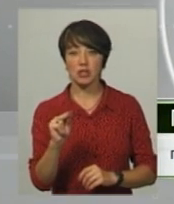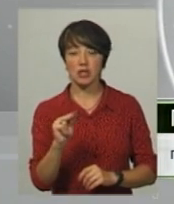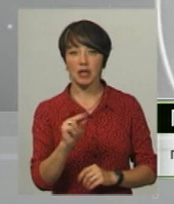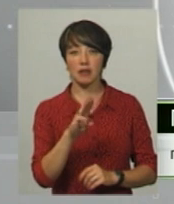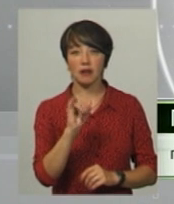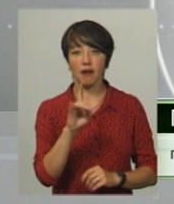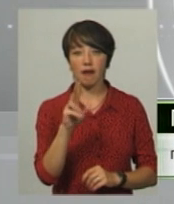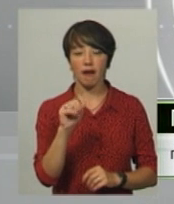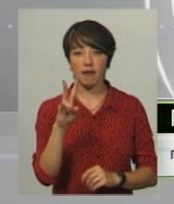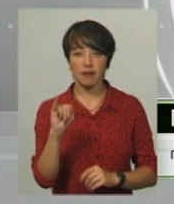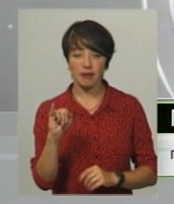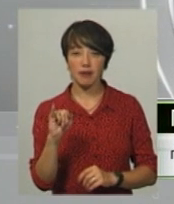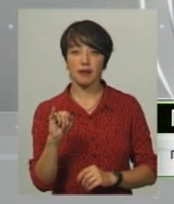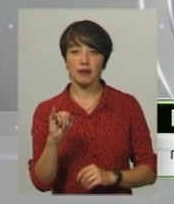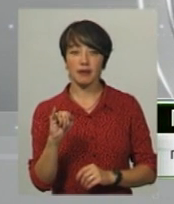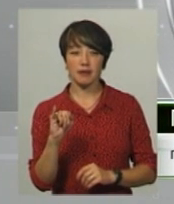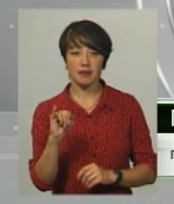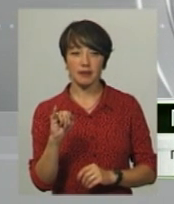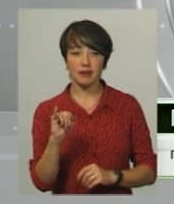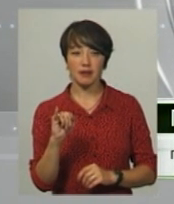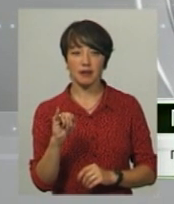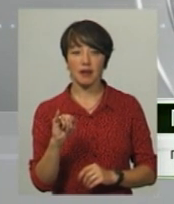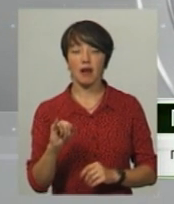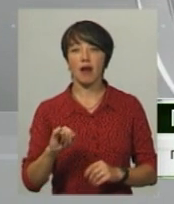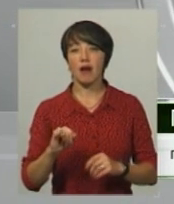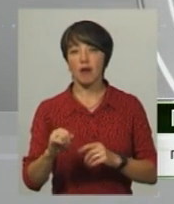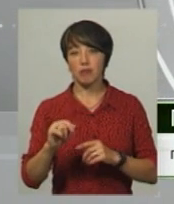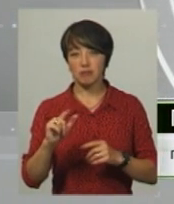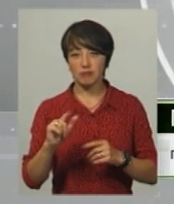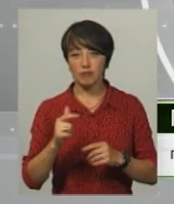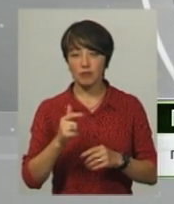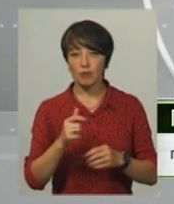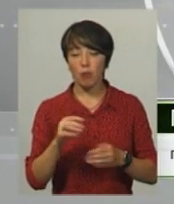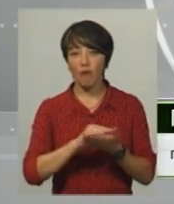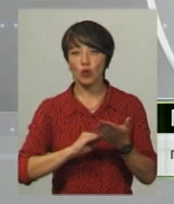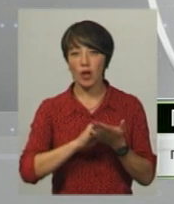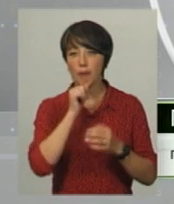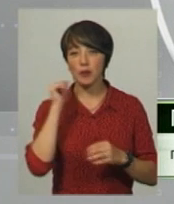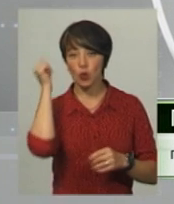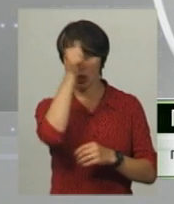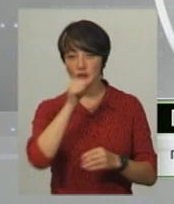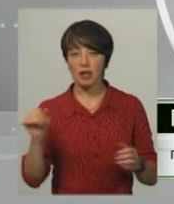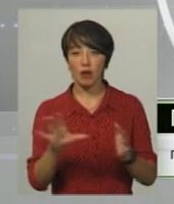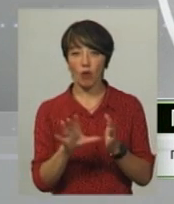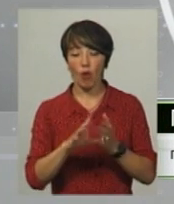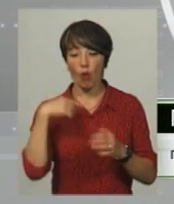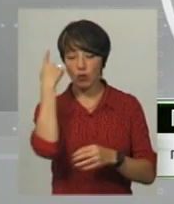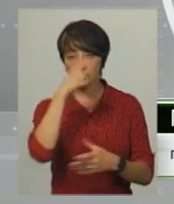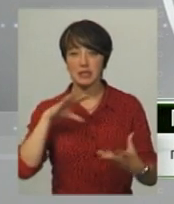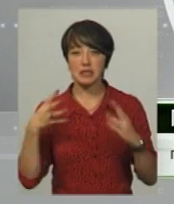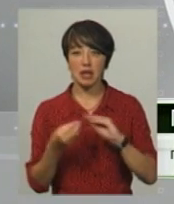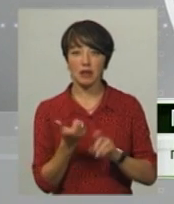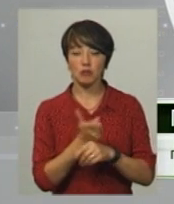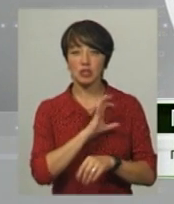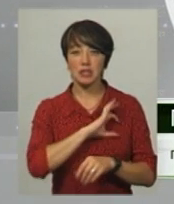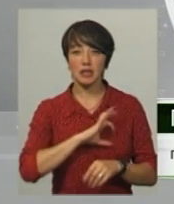Тарканій Маргарити оновили свій же минулорічний рекорд для юніорок. В особистому заліку в нас найбільше медалей